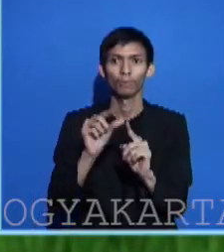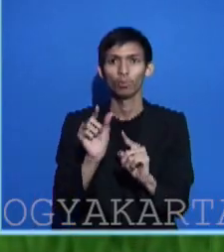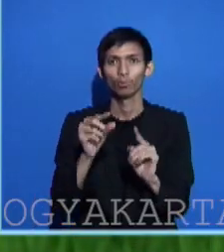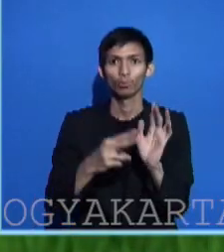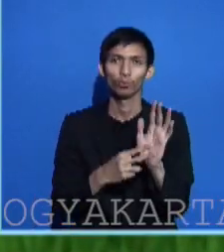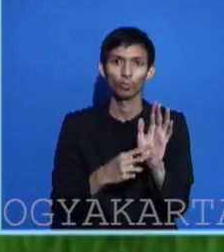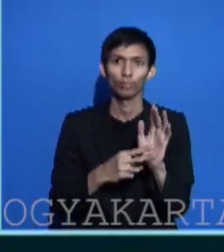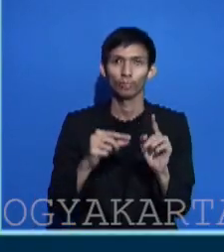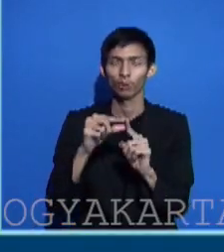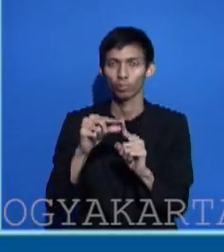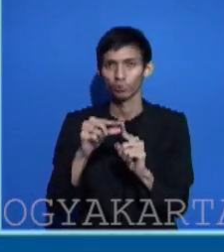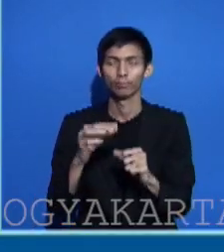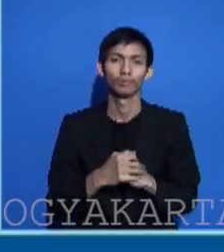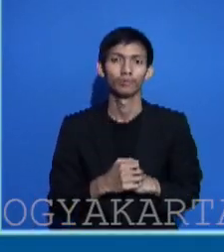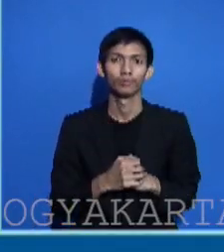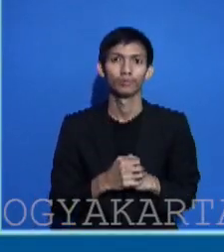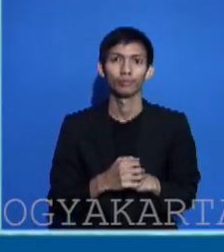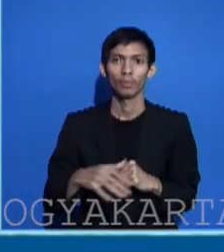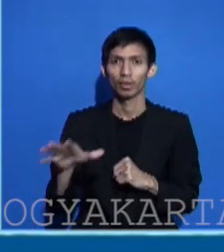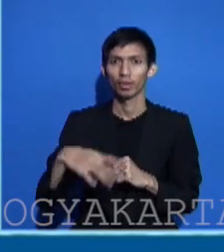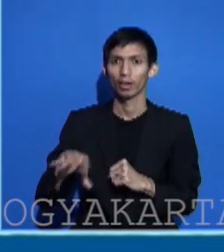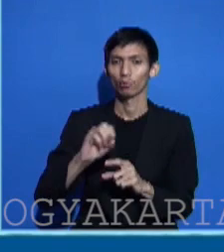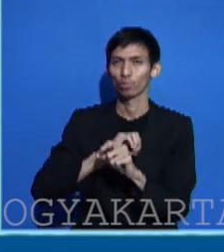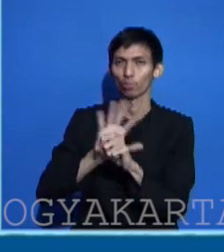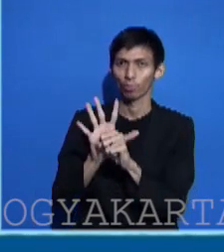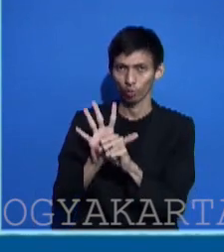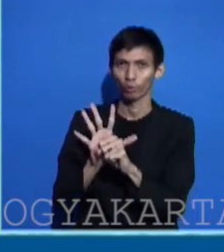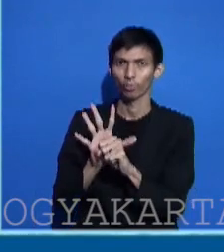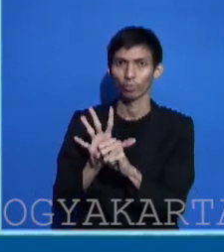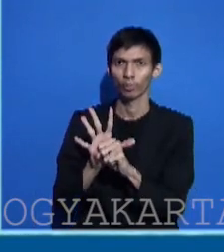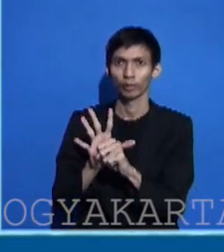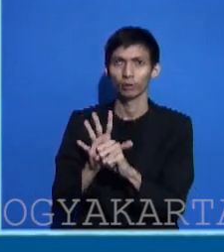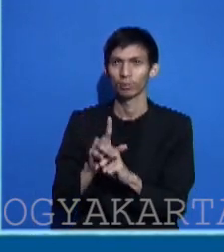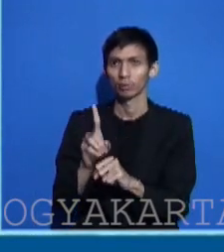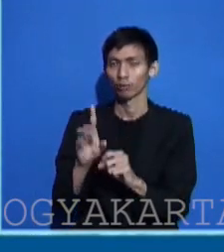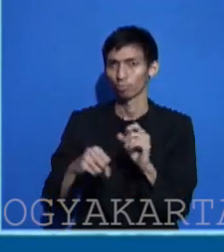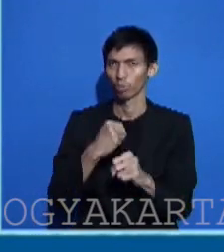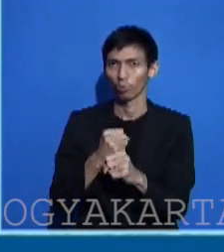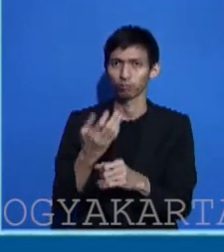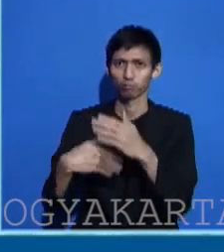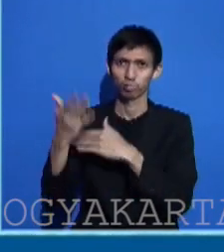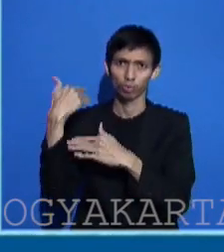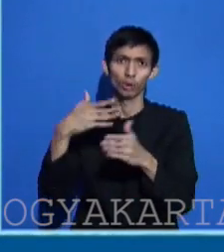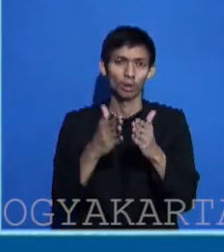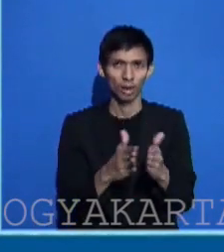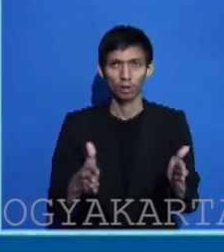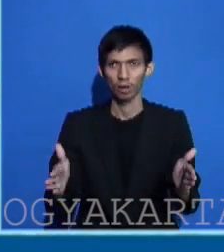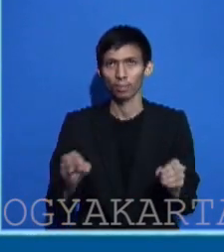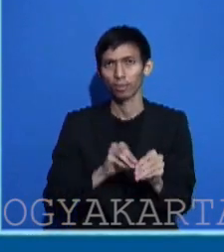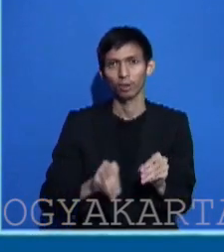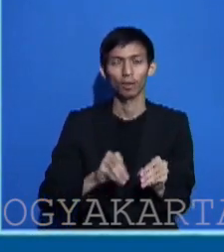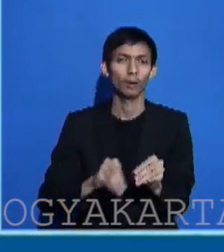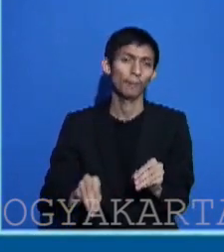kadang Tani ing Lala dan Kabupaten Kulon Progo sampun puluhan tahun ngantra Paken Toto tanam kados ingkang sampun dipun